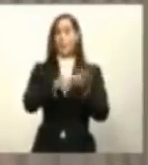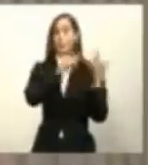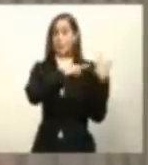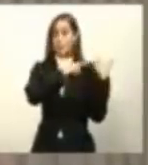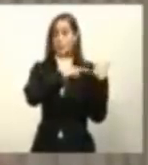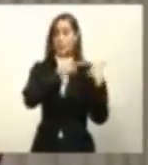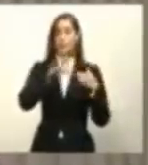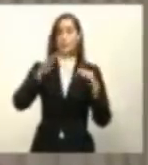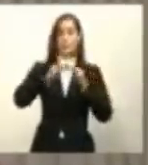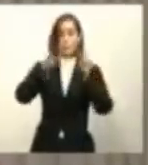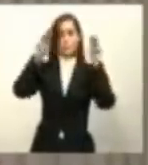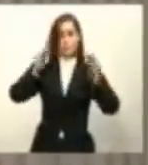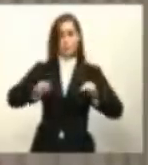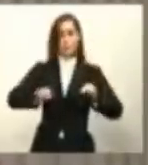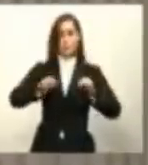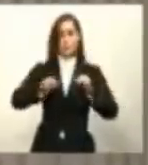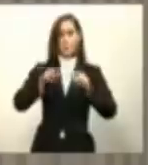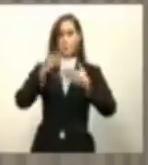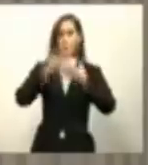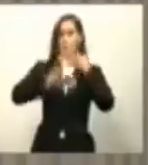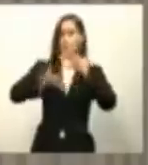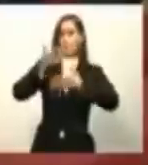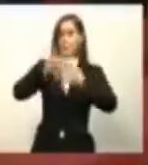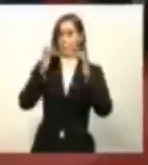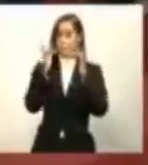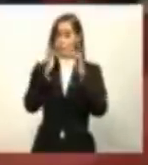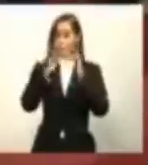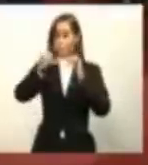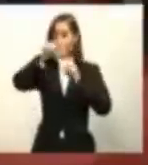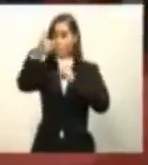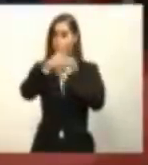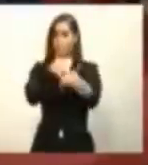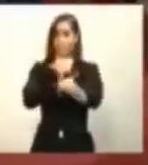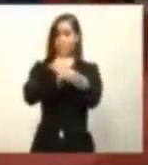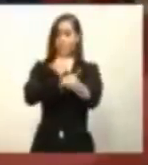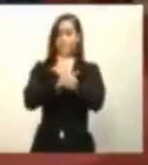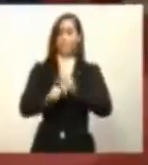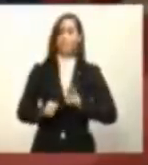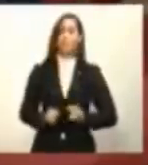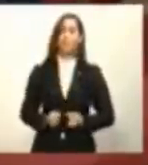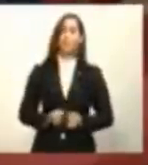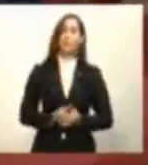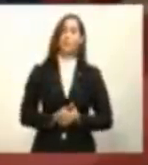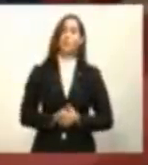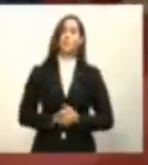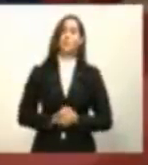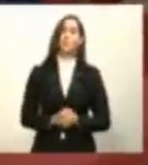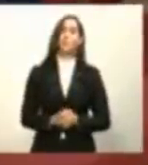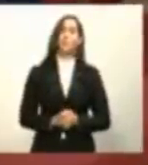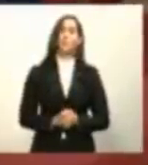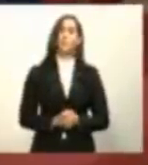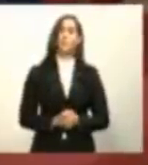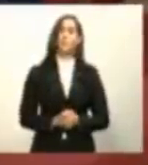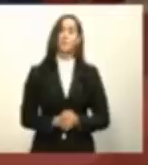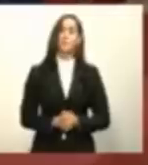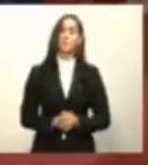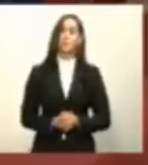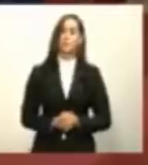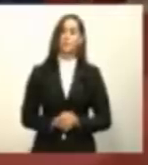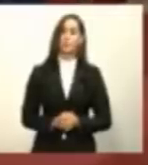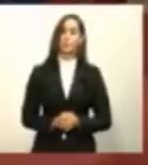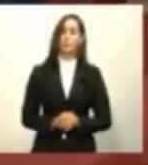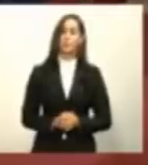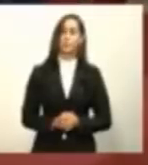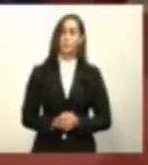avec migration. Et bien ça en pile monde t'attend négociation sur migration que en pile monde t'attend là et bien c'est pas ça du tout qui